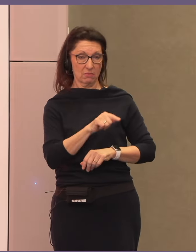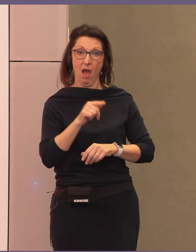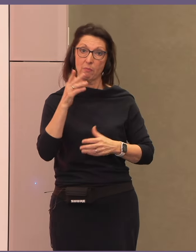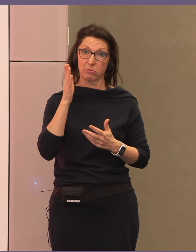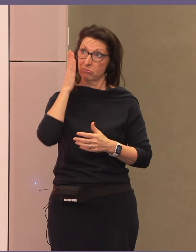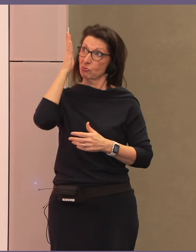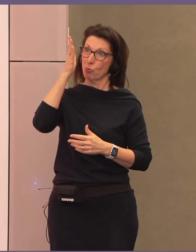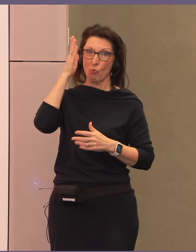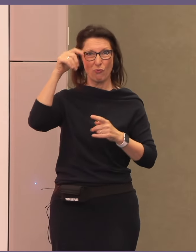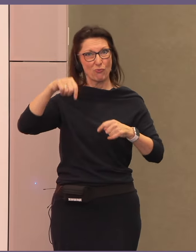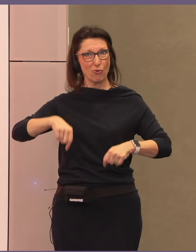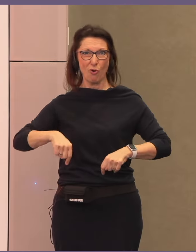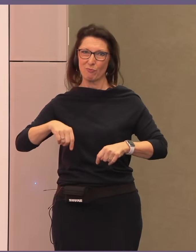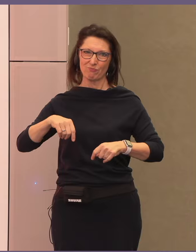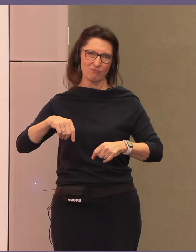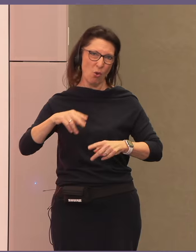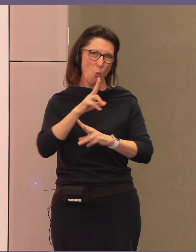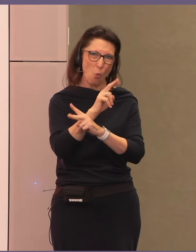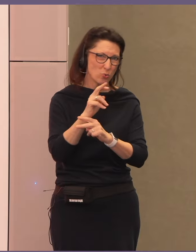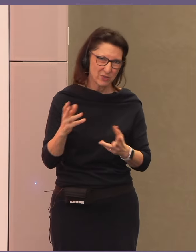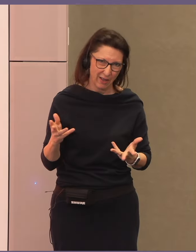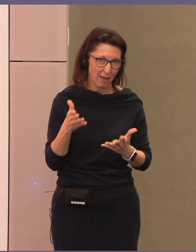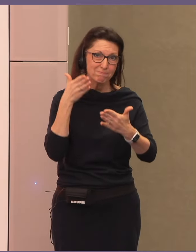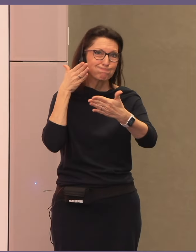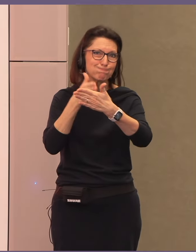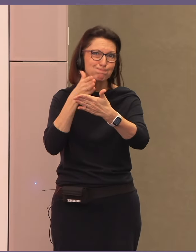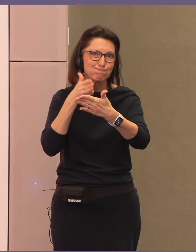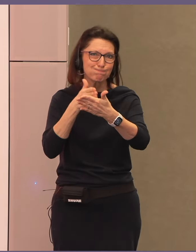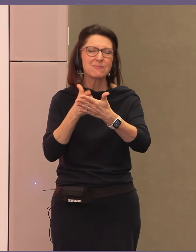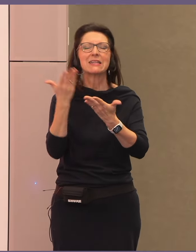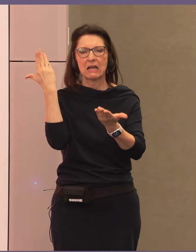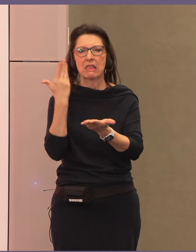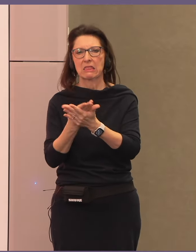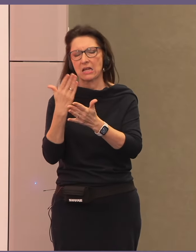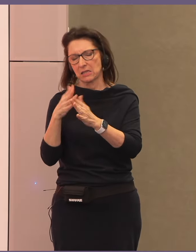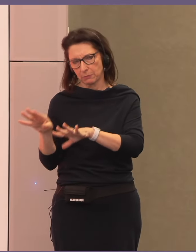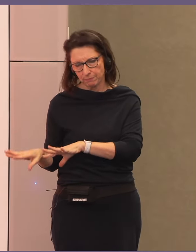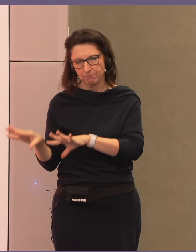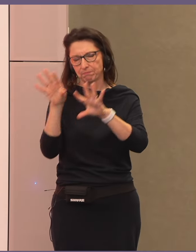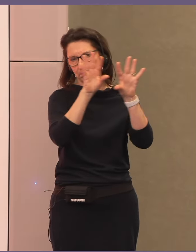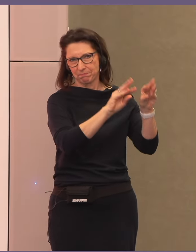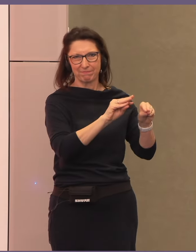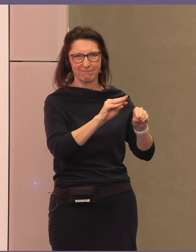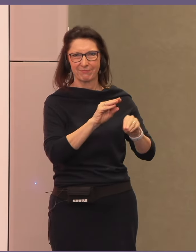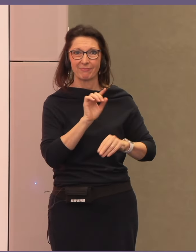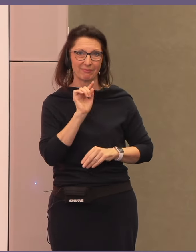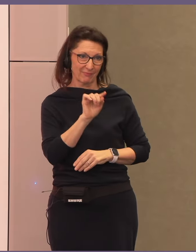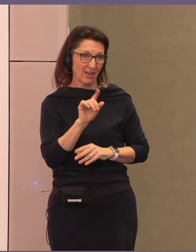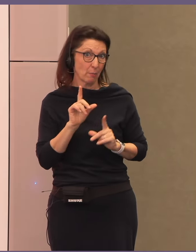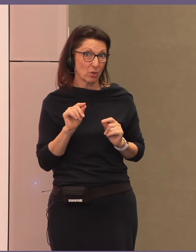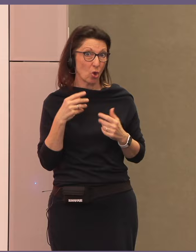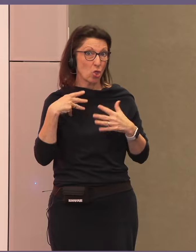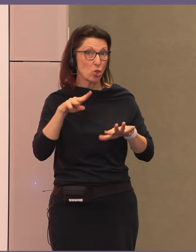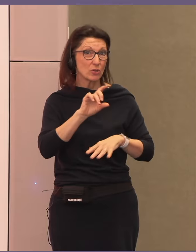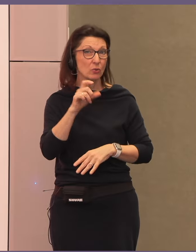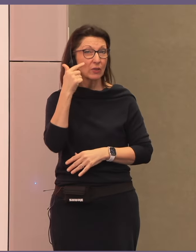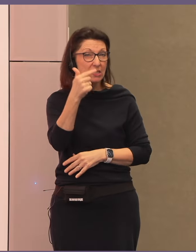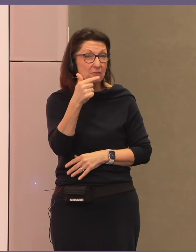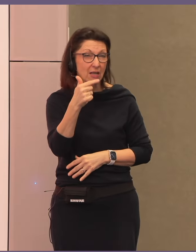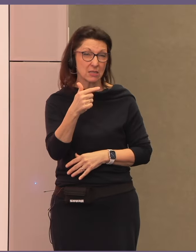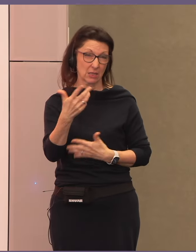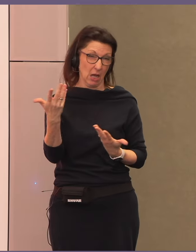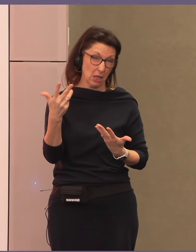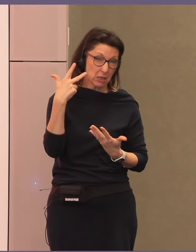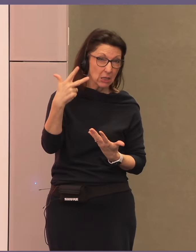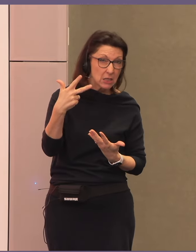und deswegen Österreich verließ. An Thalmanns Beispiel wird offensichtlich, dass schon die Gesellschaft in den 1920er und 30er Jahren Frauen an